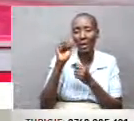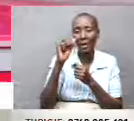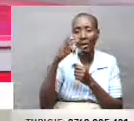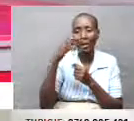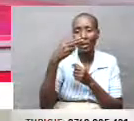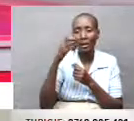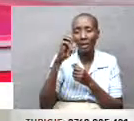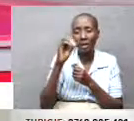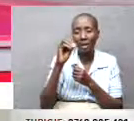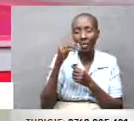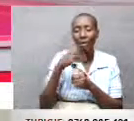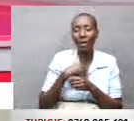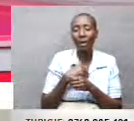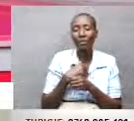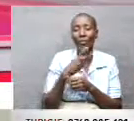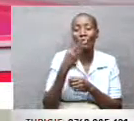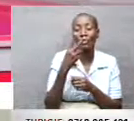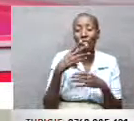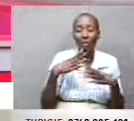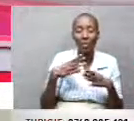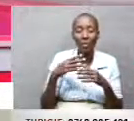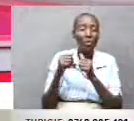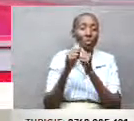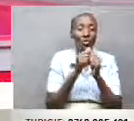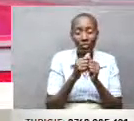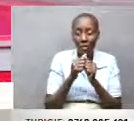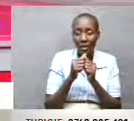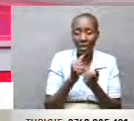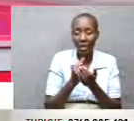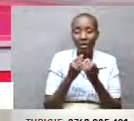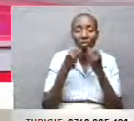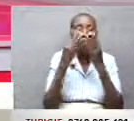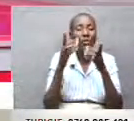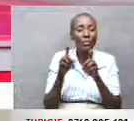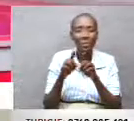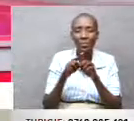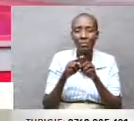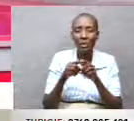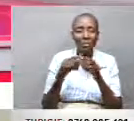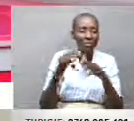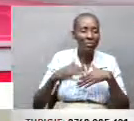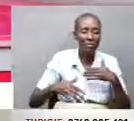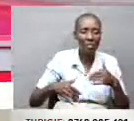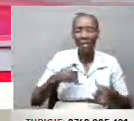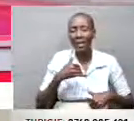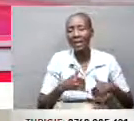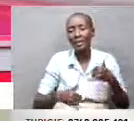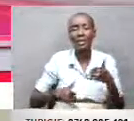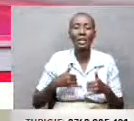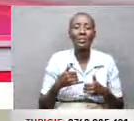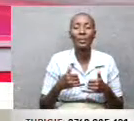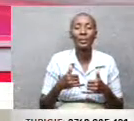bwana Sudeis Oladipo pamoja na Corazon Safan ambao watakuwa wanatujuza mengi tu kuhusiana na